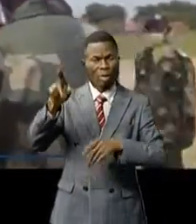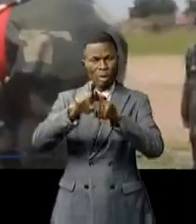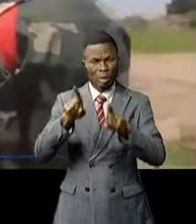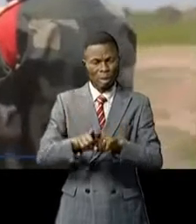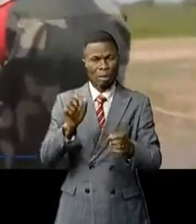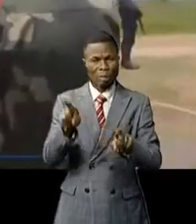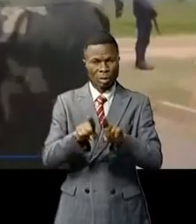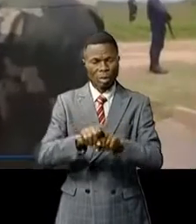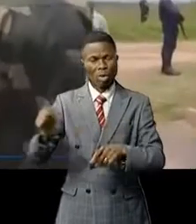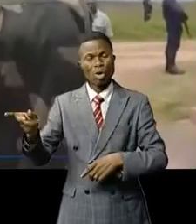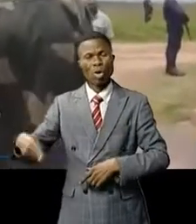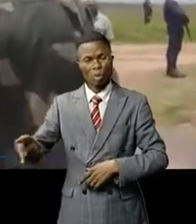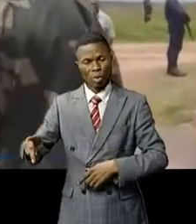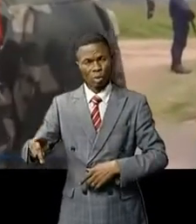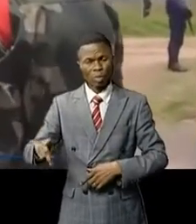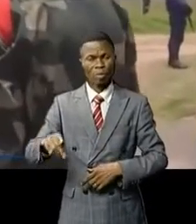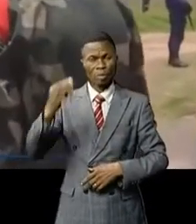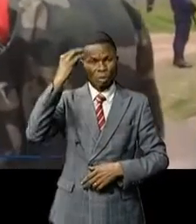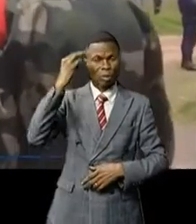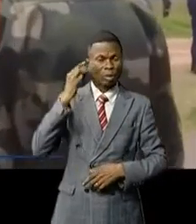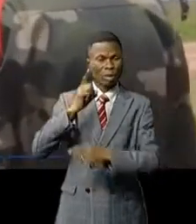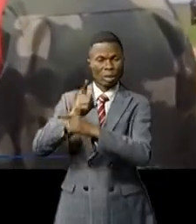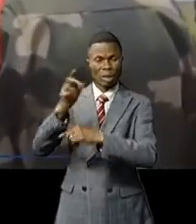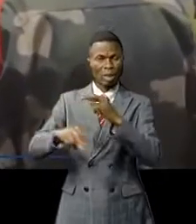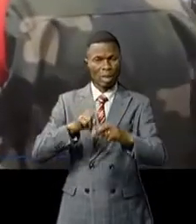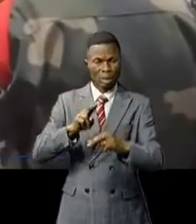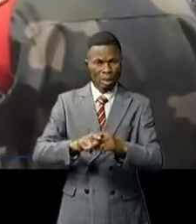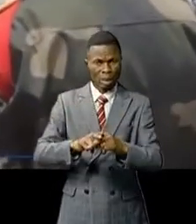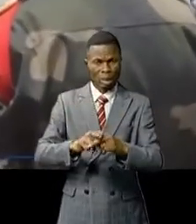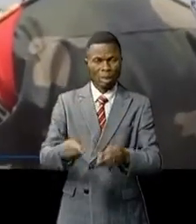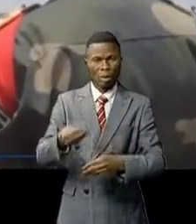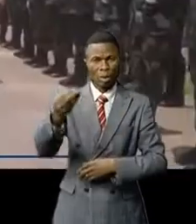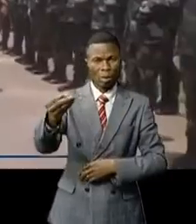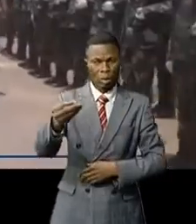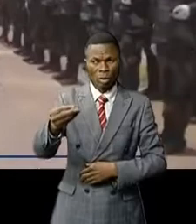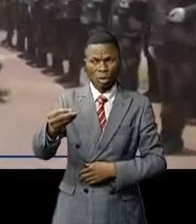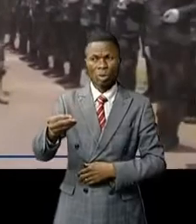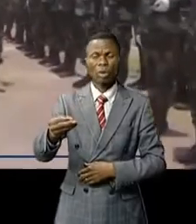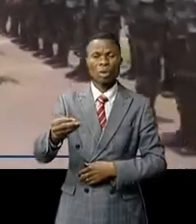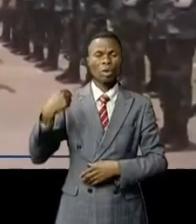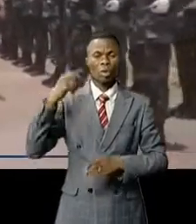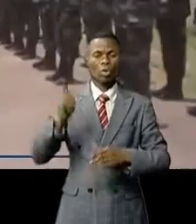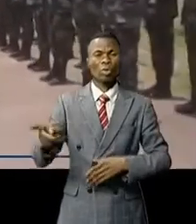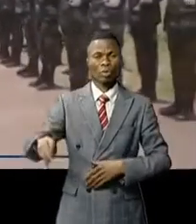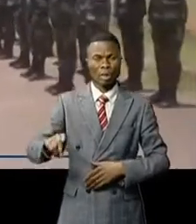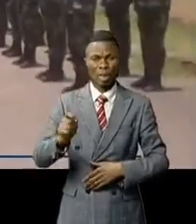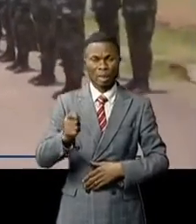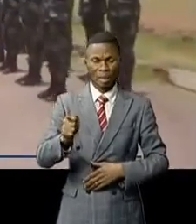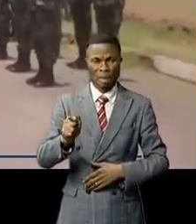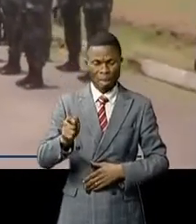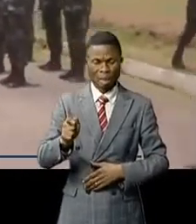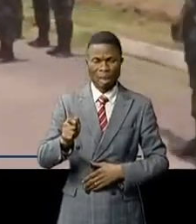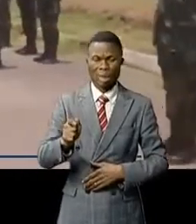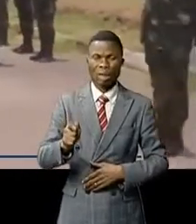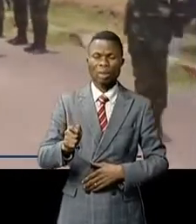cas dans d'autres provinces, le numéro 2 de la Défense nationale a remis aux mains propres du gouverneur de la province du Kasaï